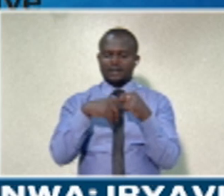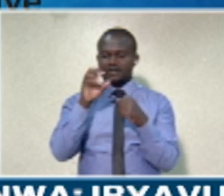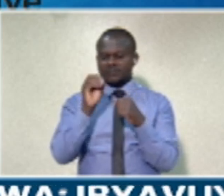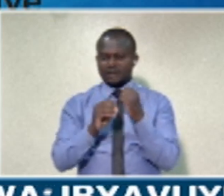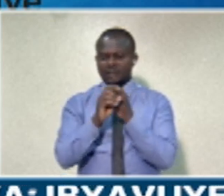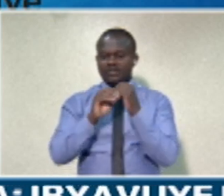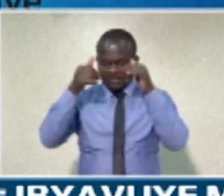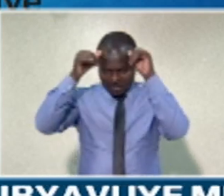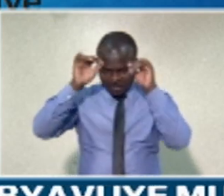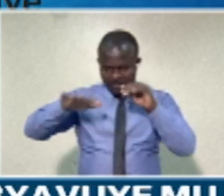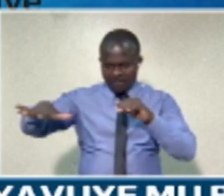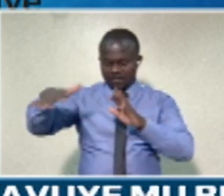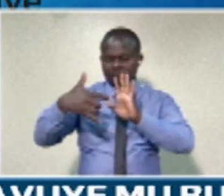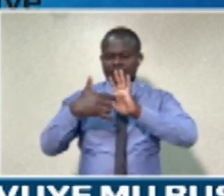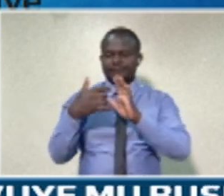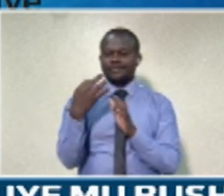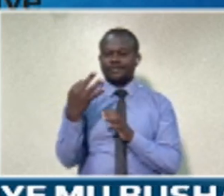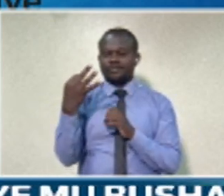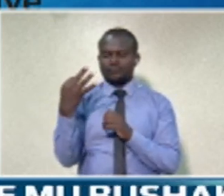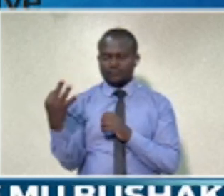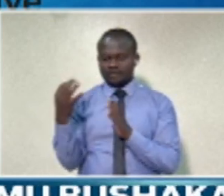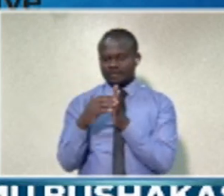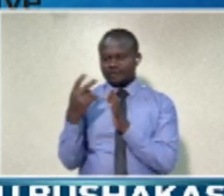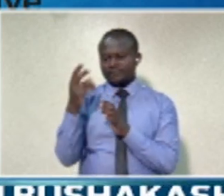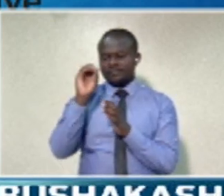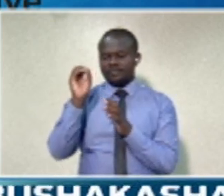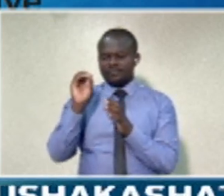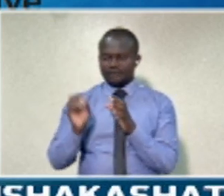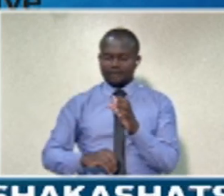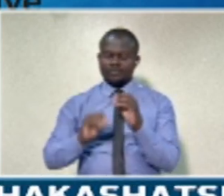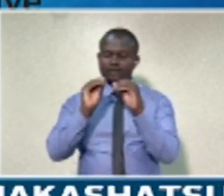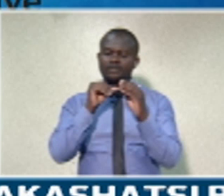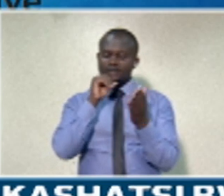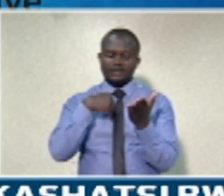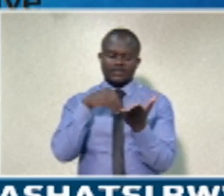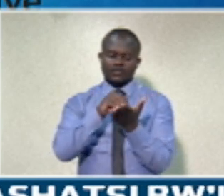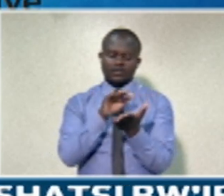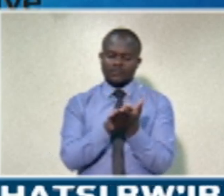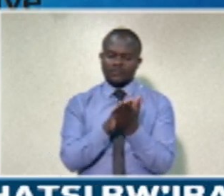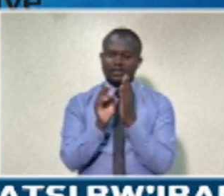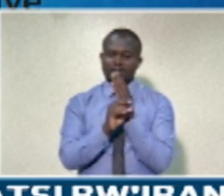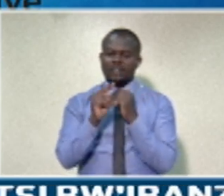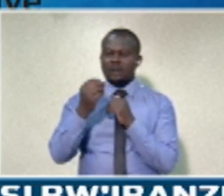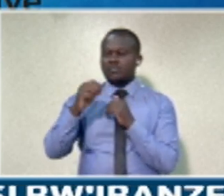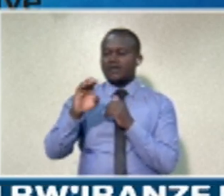mu karere ka Nyagatare hagaragaye 33.2% by'abarimu badafite dosiye, akarere ka